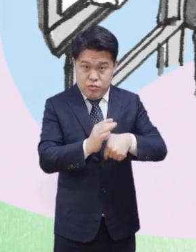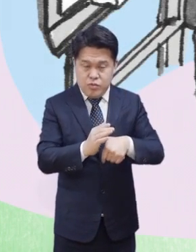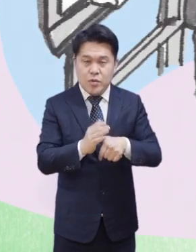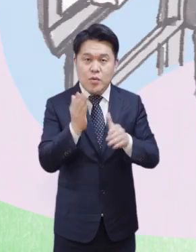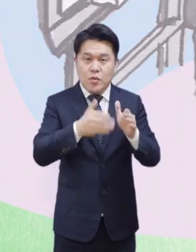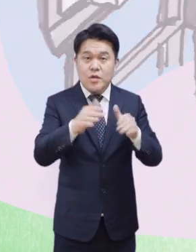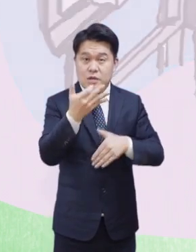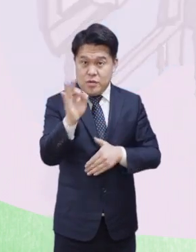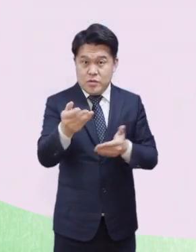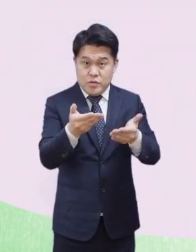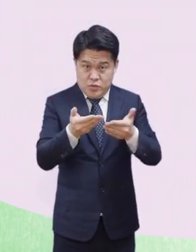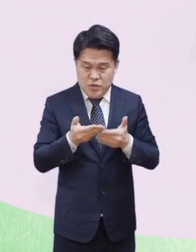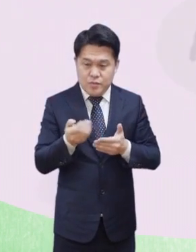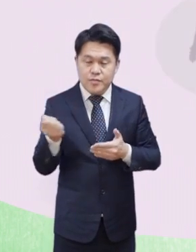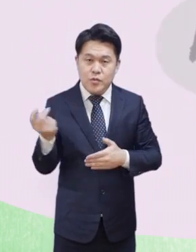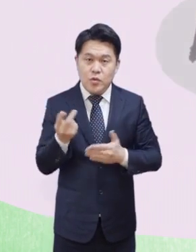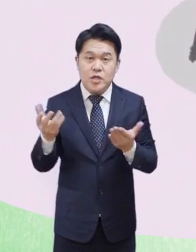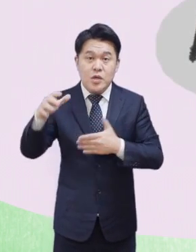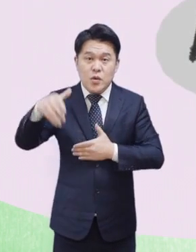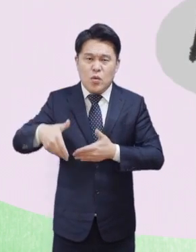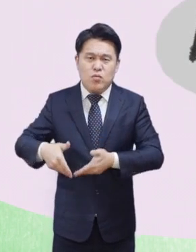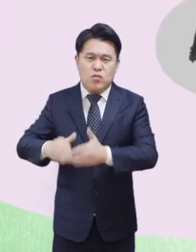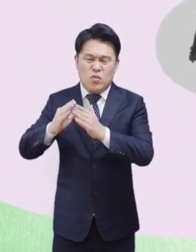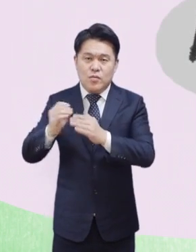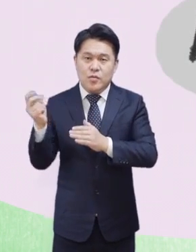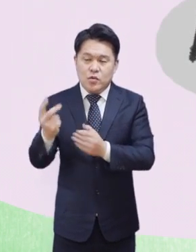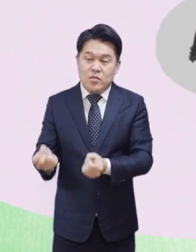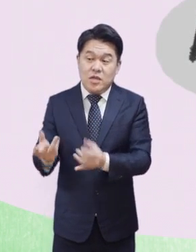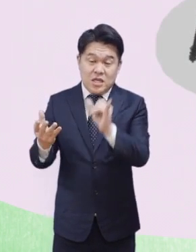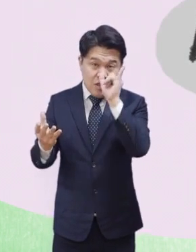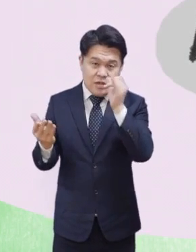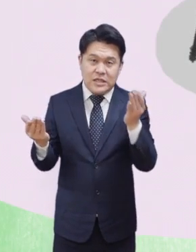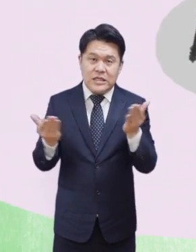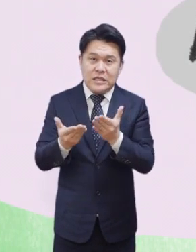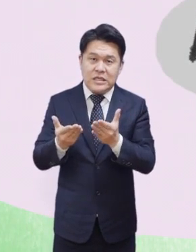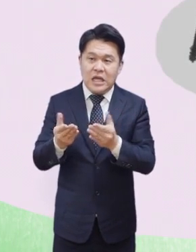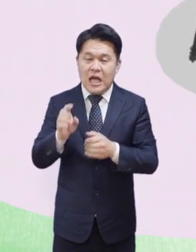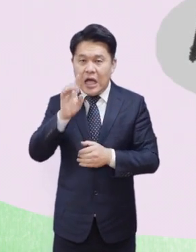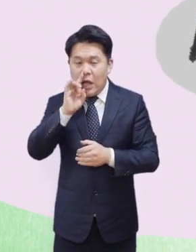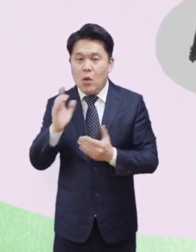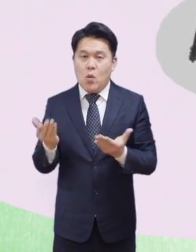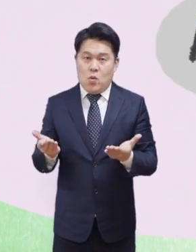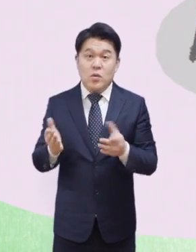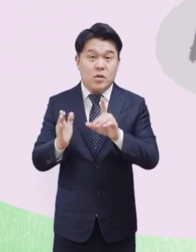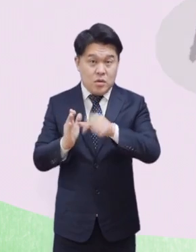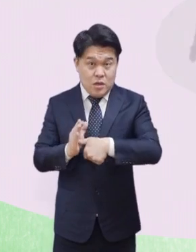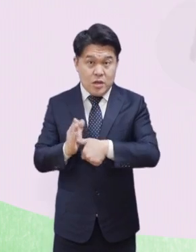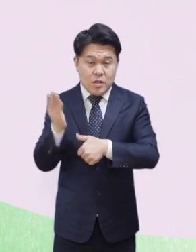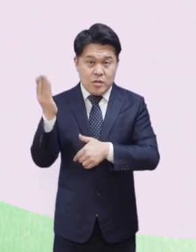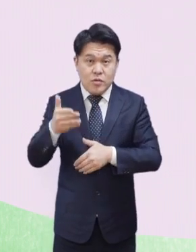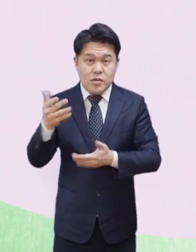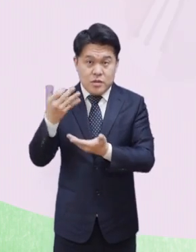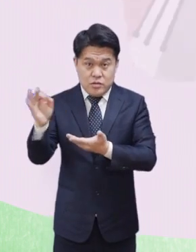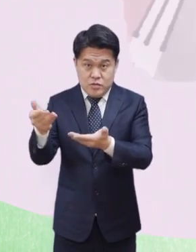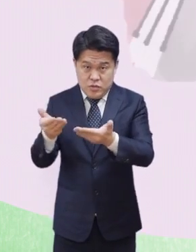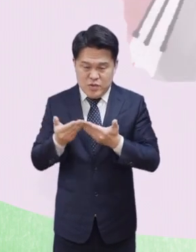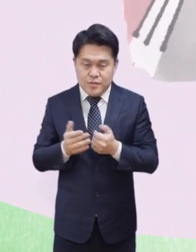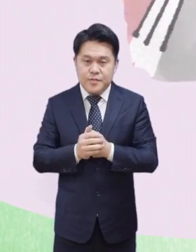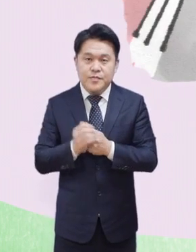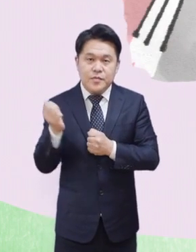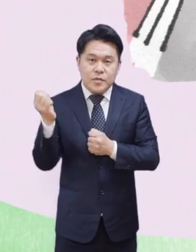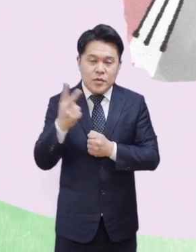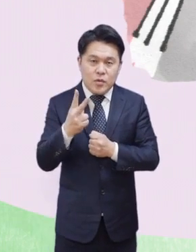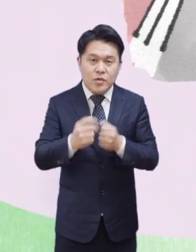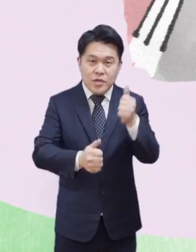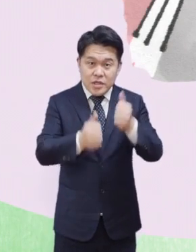등을 받는 경우, 일하는 곳의 공사, 행사 등으로 일을 하지 못하는 경우, 끝으로